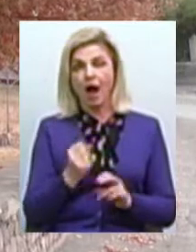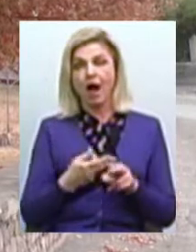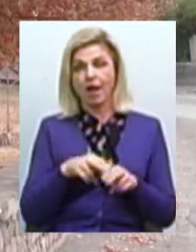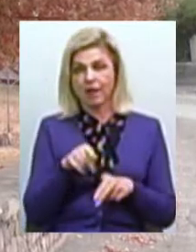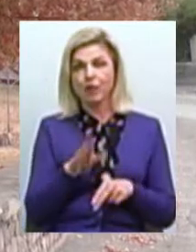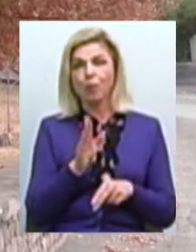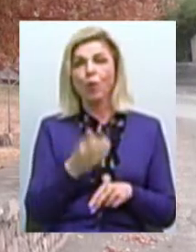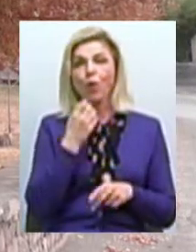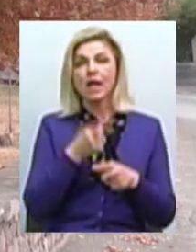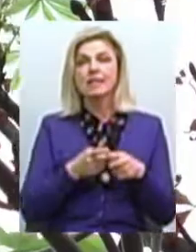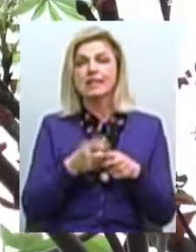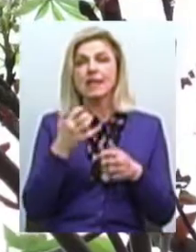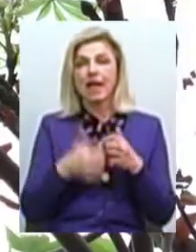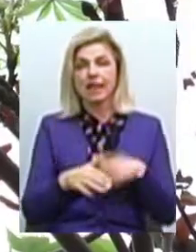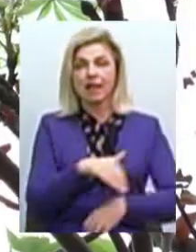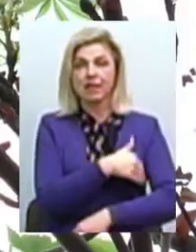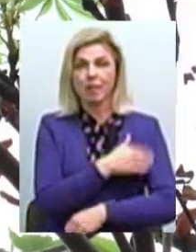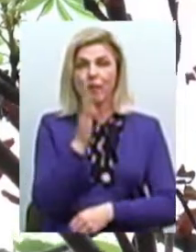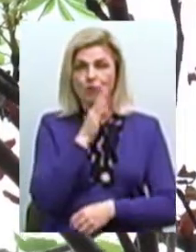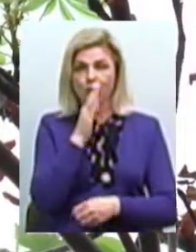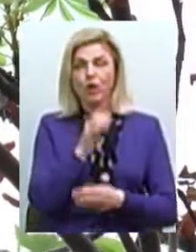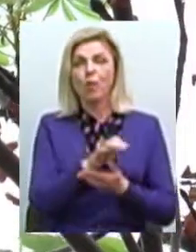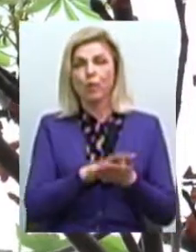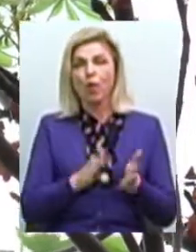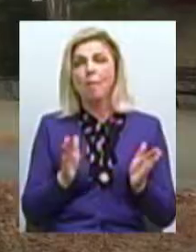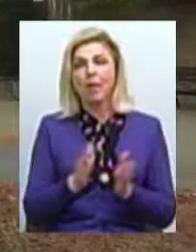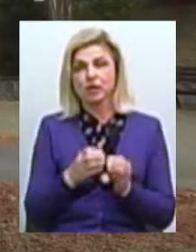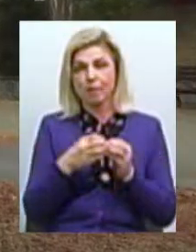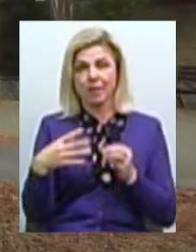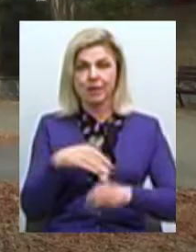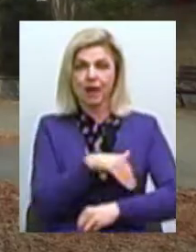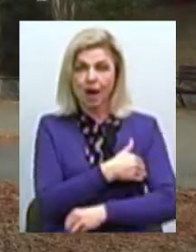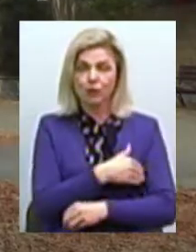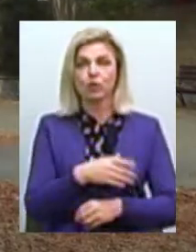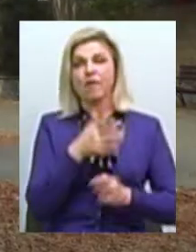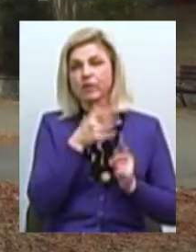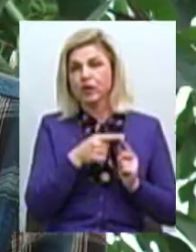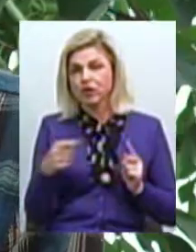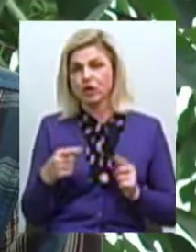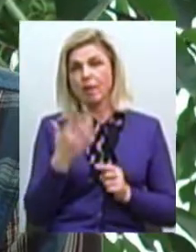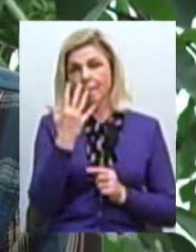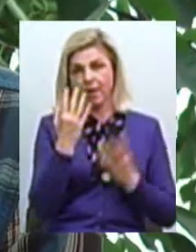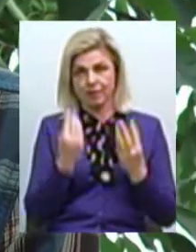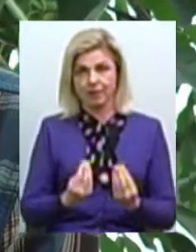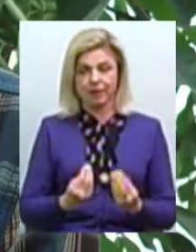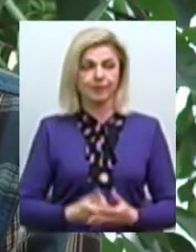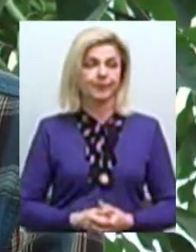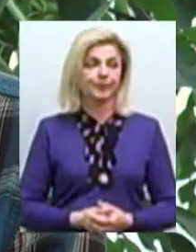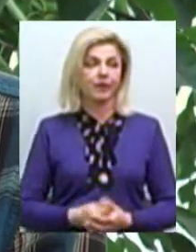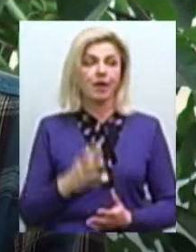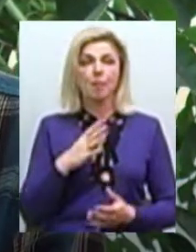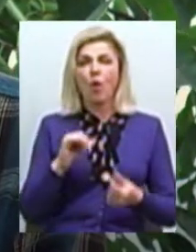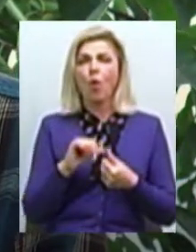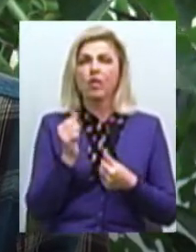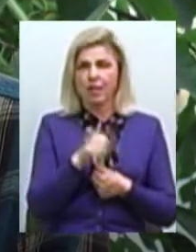тоді, коли середня температура повітря триматиметься менше 15 градусів протягом 5 днів. Були окремі хвилі